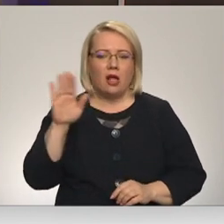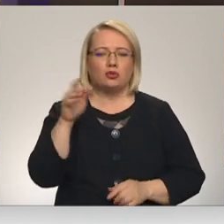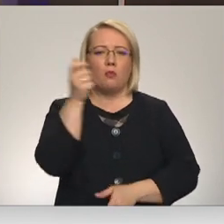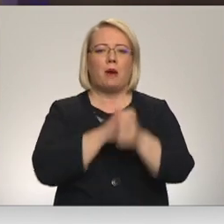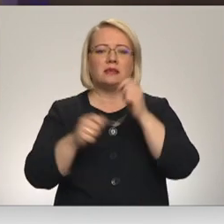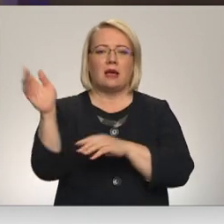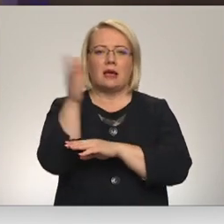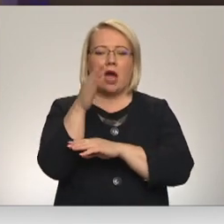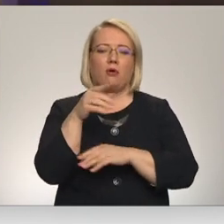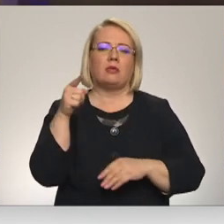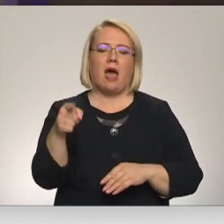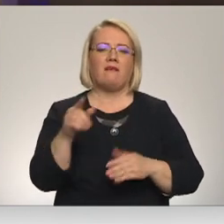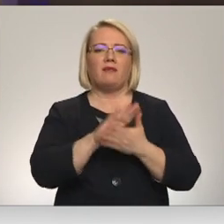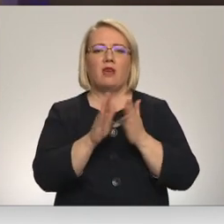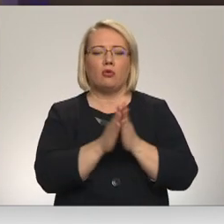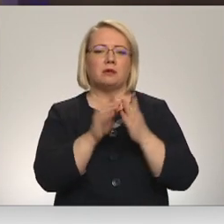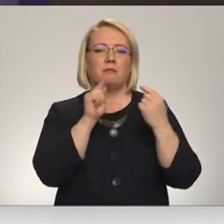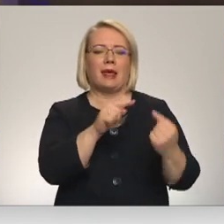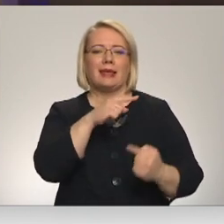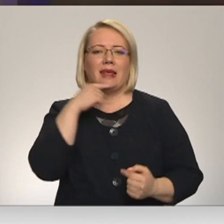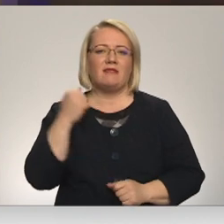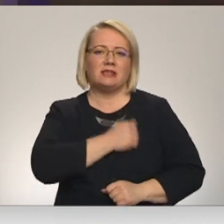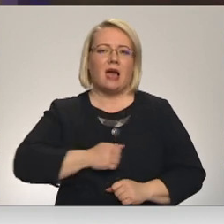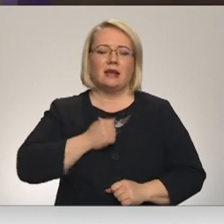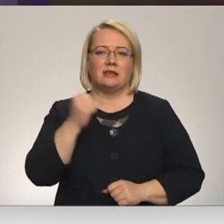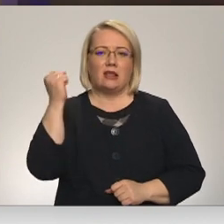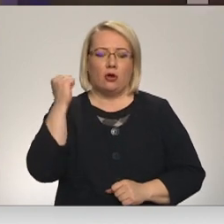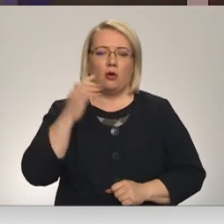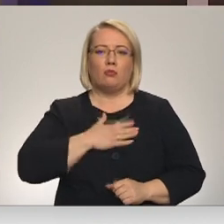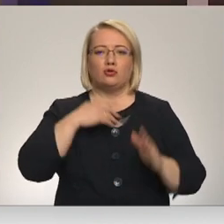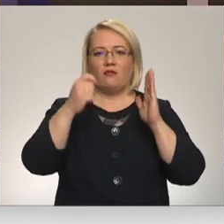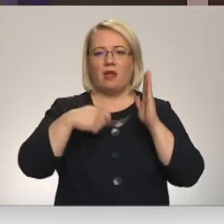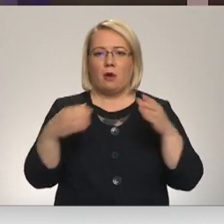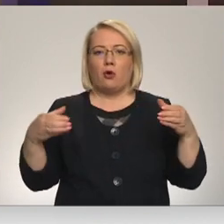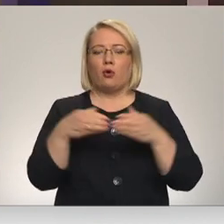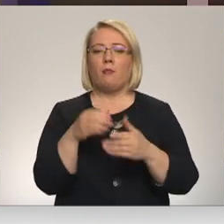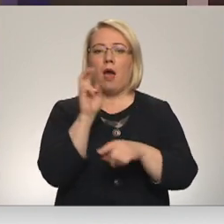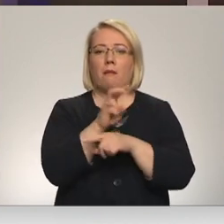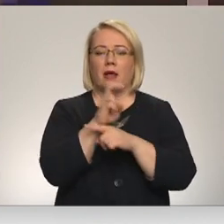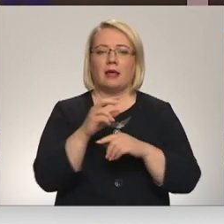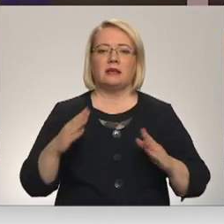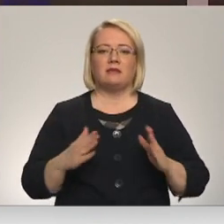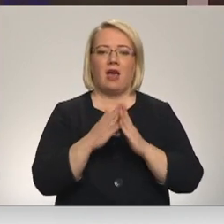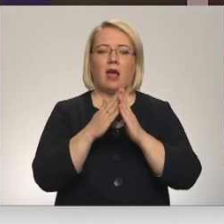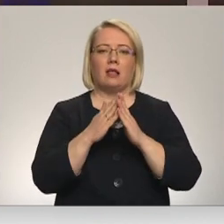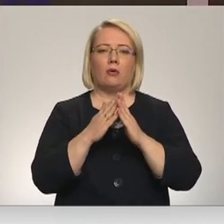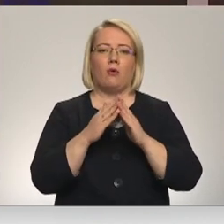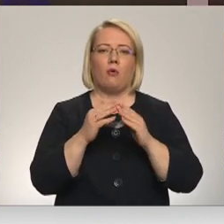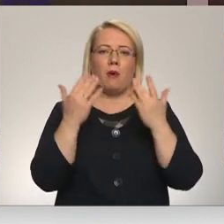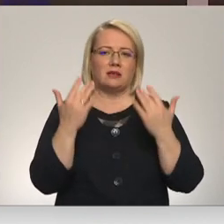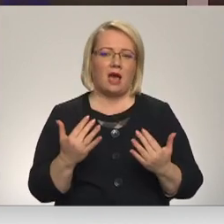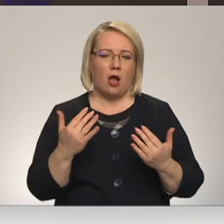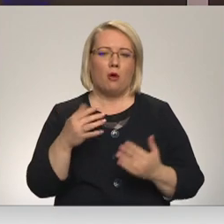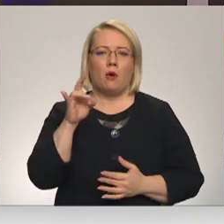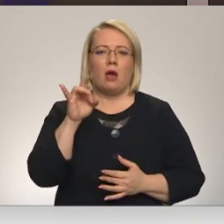simboliski vienojās pret Krievijas agresijas draudiem. Mūsu filmēšanas grupa apmeklēja svētku pasākumu Ukrainas austrumos Harkovā, kas atrodas tieši